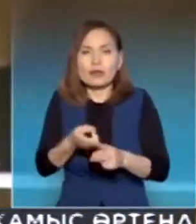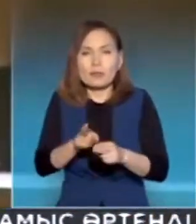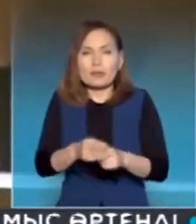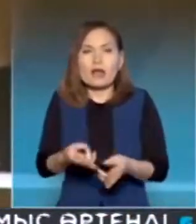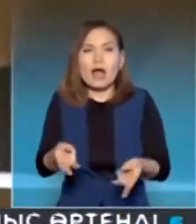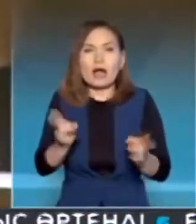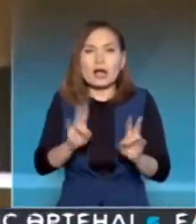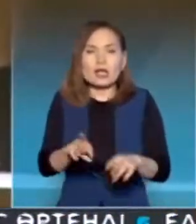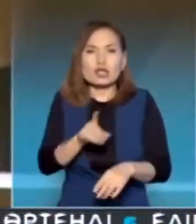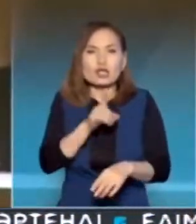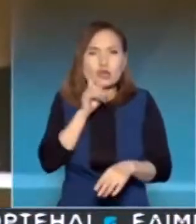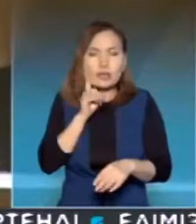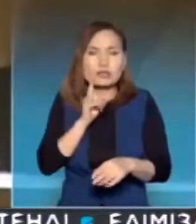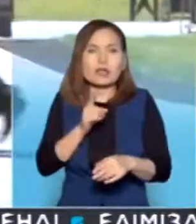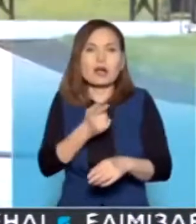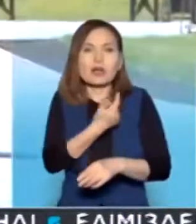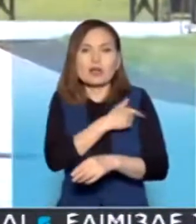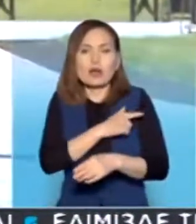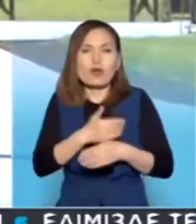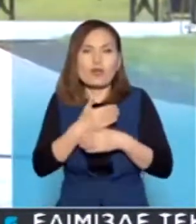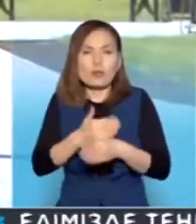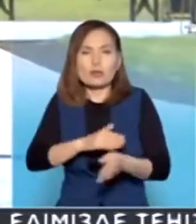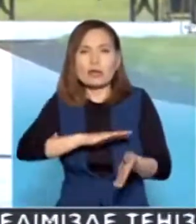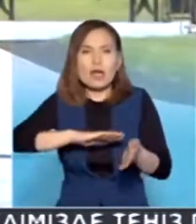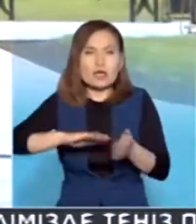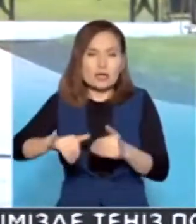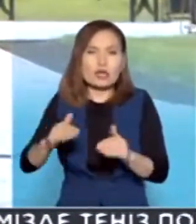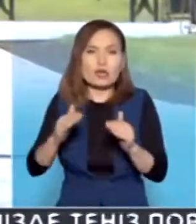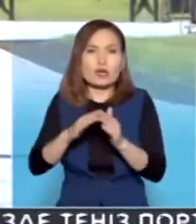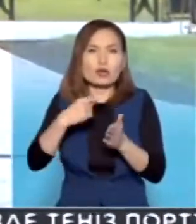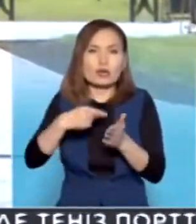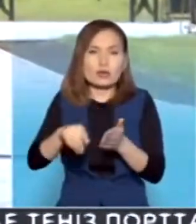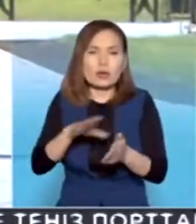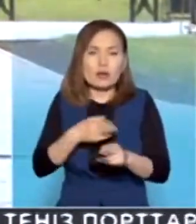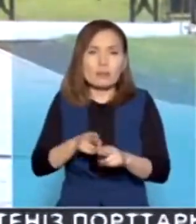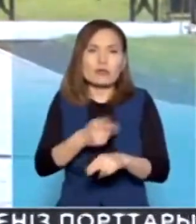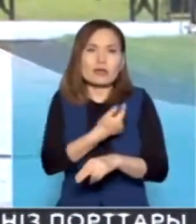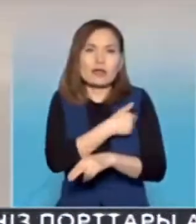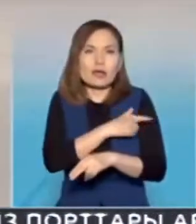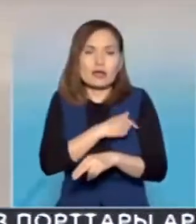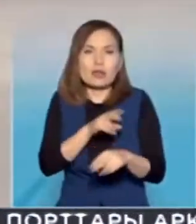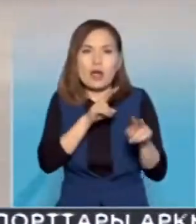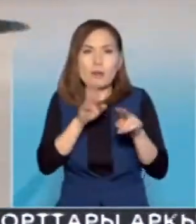қалғандарына алғашқы көмек көрсетілген соң үйлеріне жіберілген. Оларда дәрігерлердің бақылауында